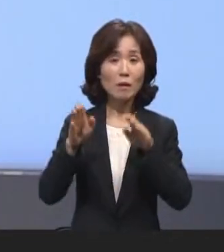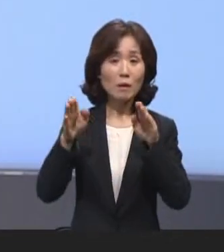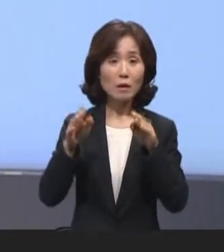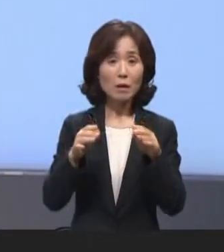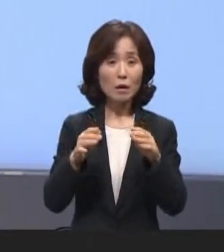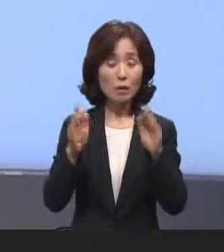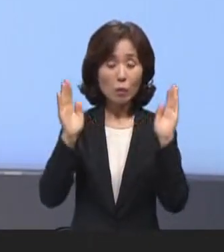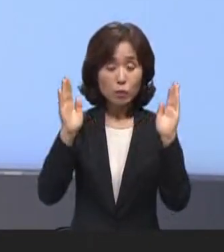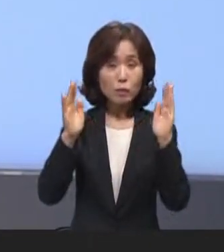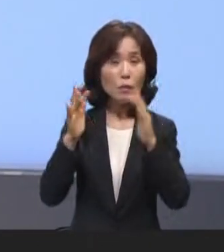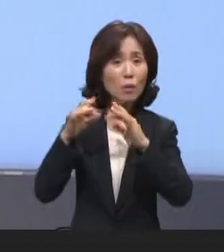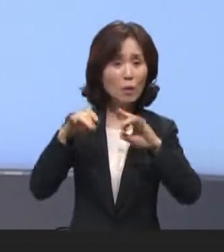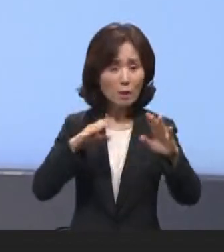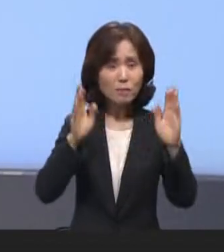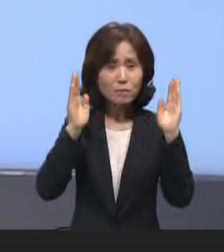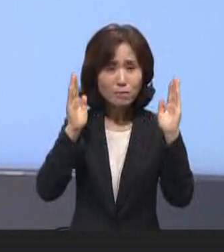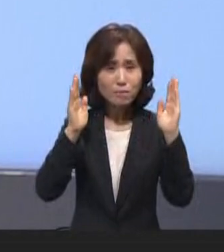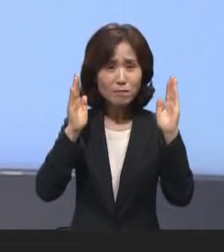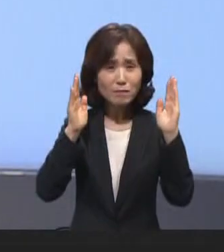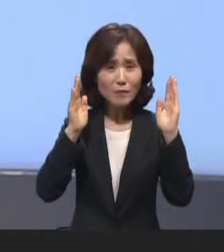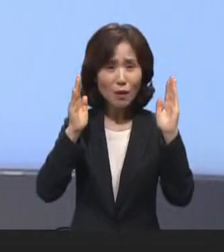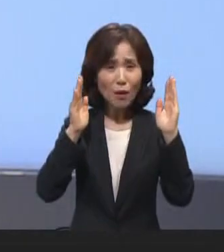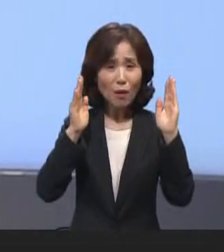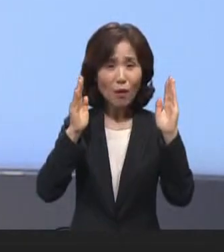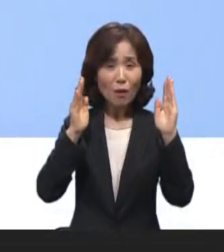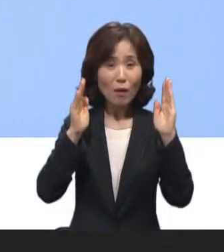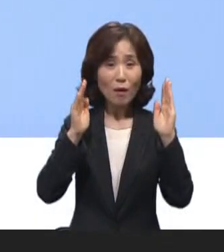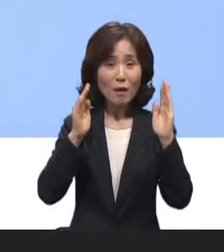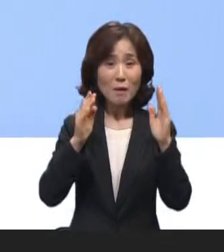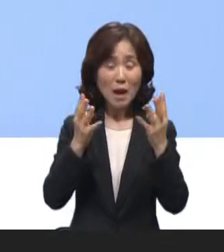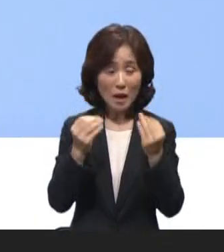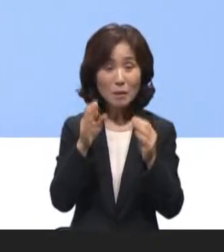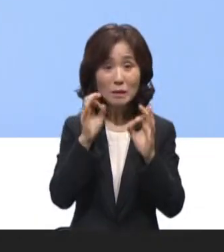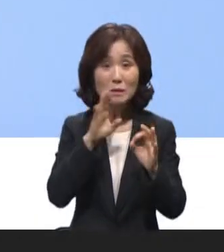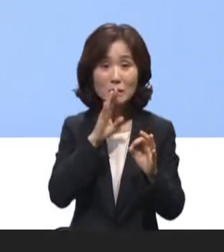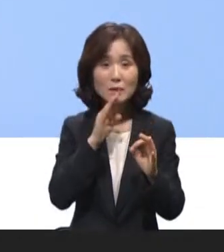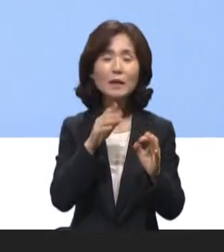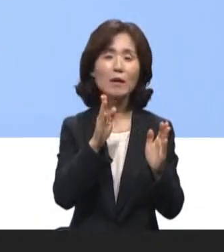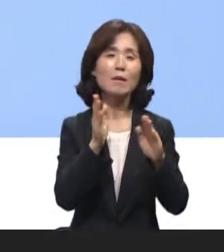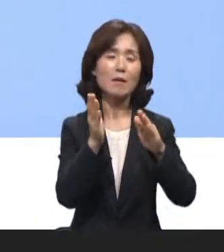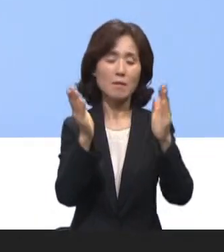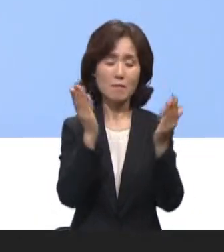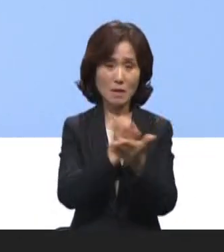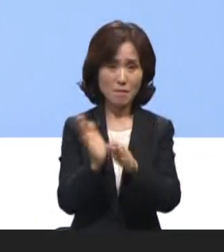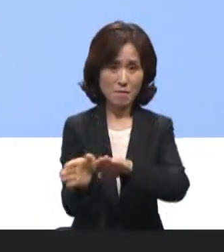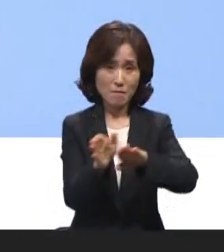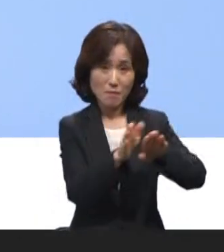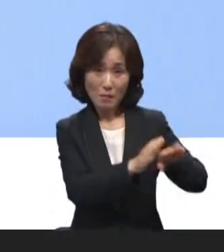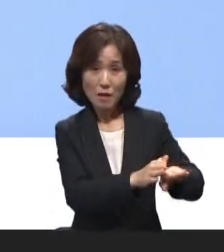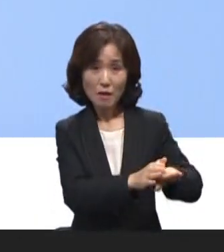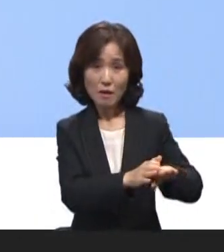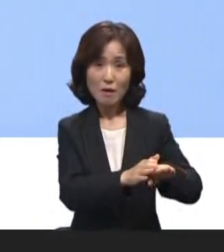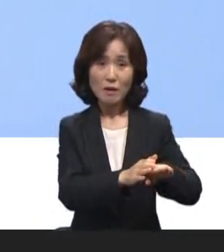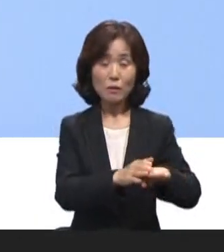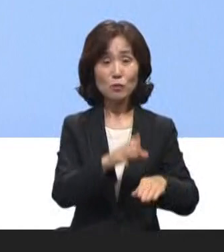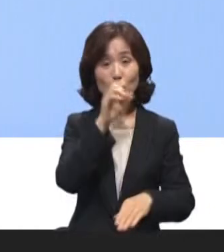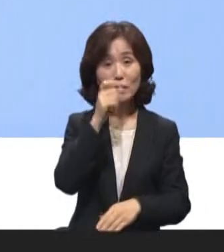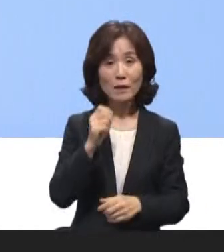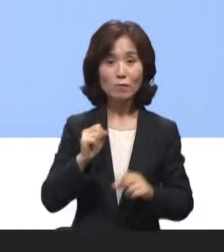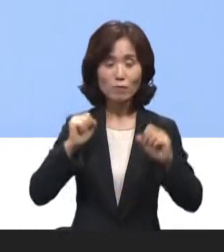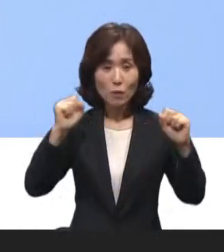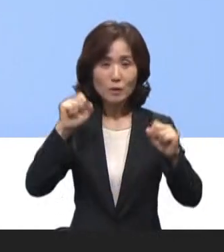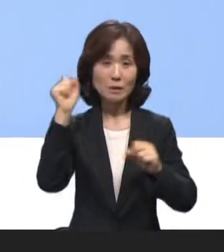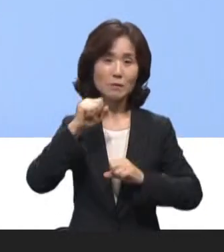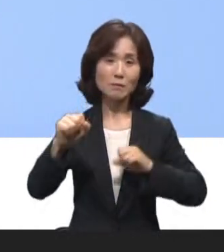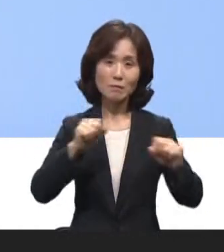때문에 온라 인 학습도 있고 게임 한 친구도 많으니까요 좋은 나이는 좀 벗어나는 활동을 좀 했으면 좋겠는데요 4 누가 뭐라고 해도 운동도 하고 좀 치매